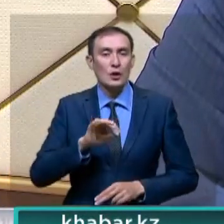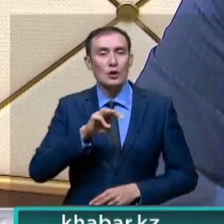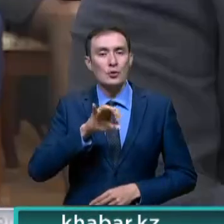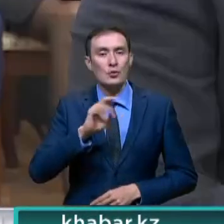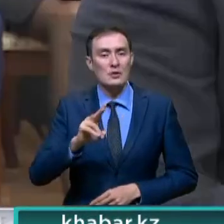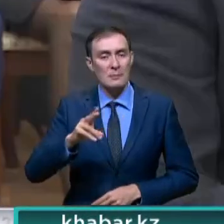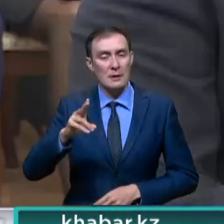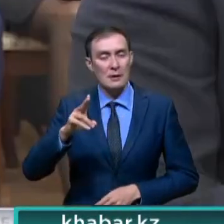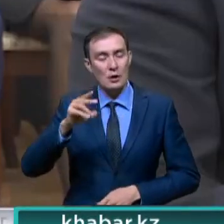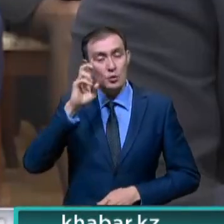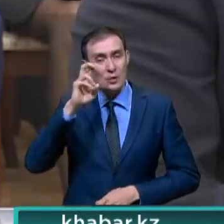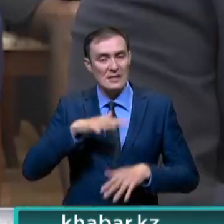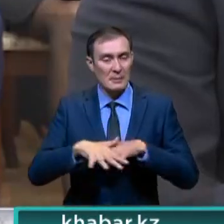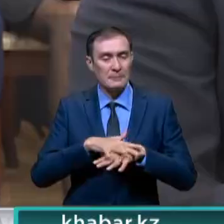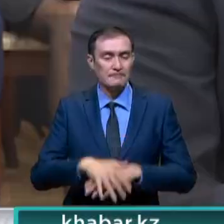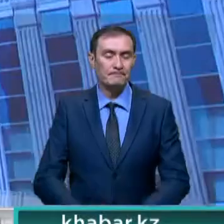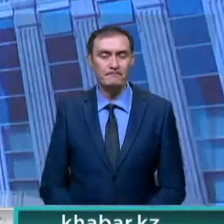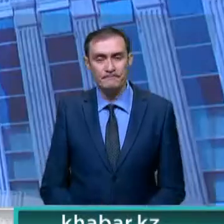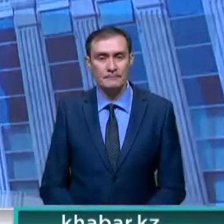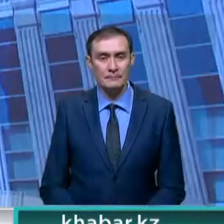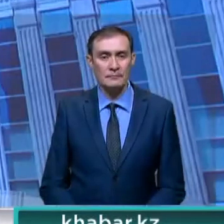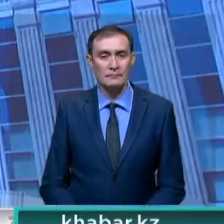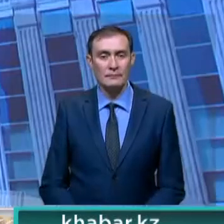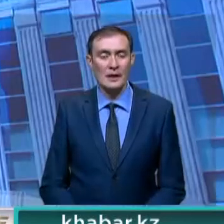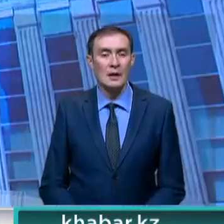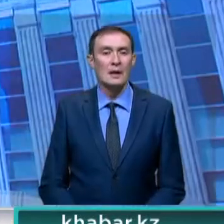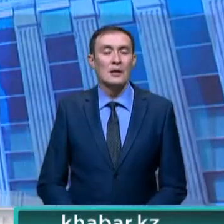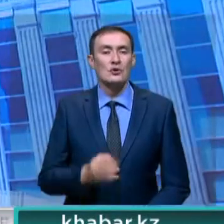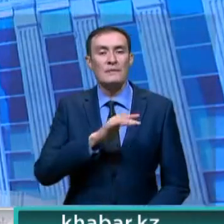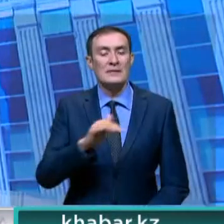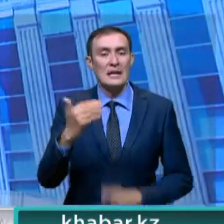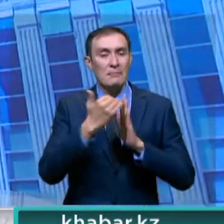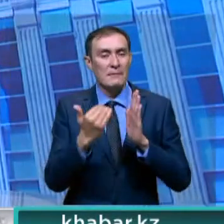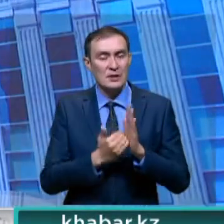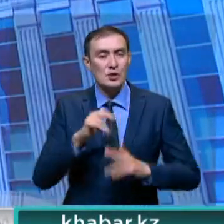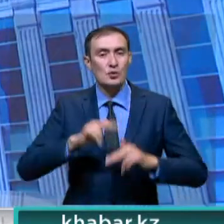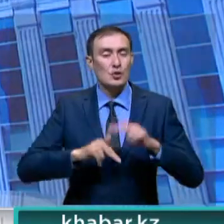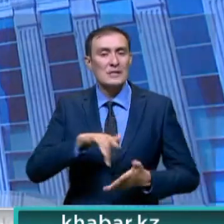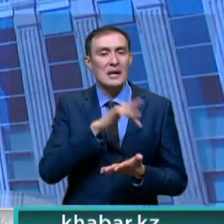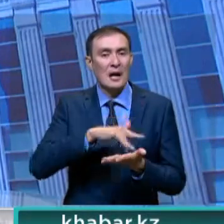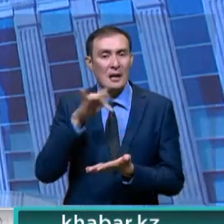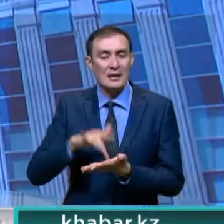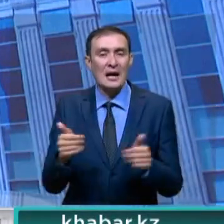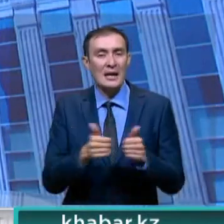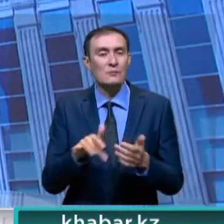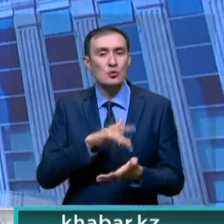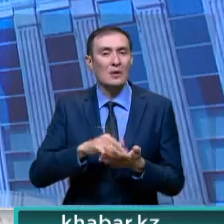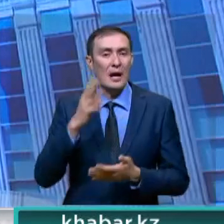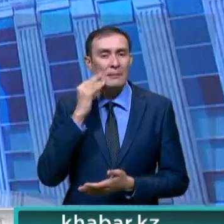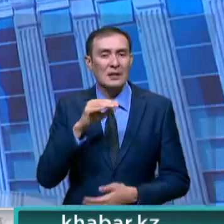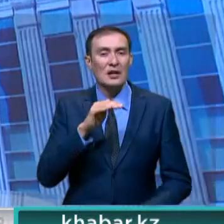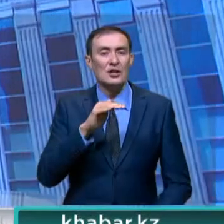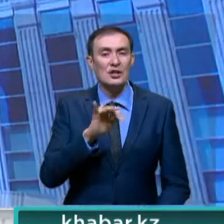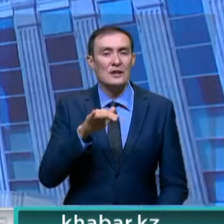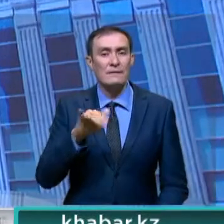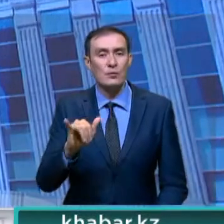тюркскими государствами. И еще из официальной повестки – строящиеся города, спутники Алматы, G4City